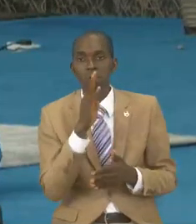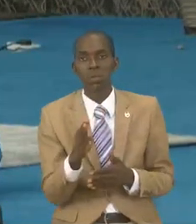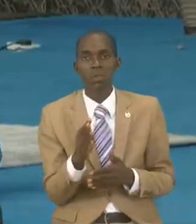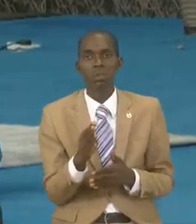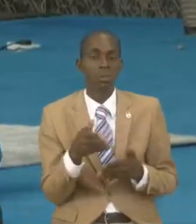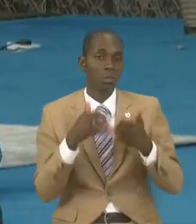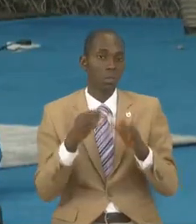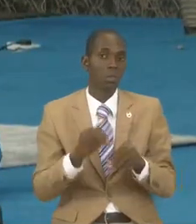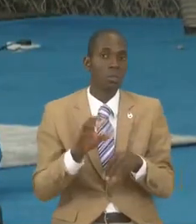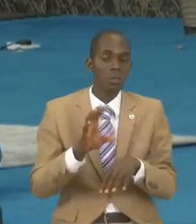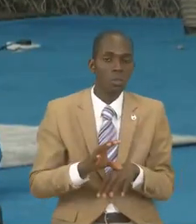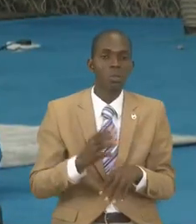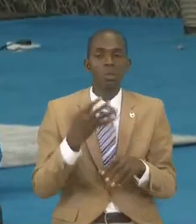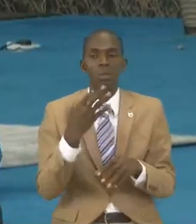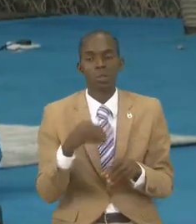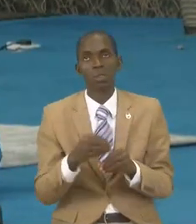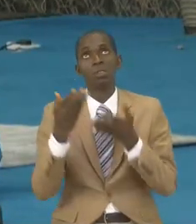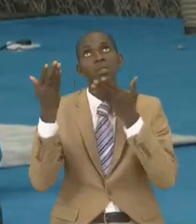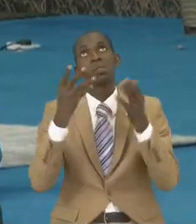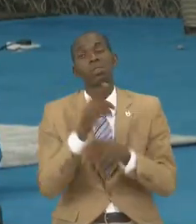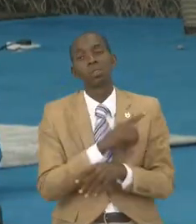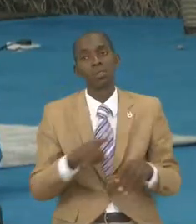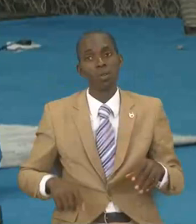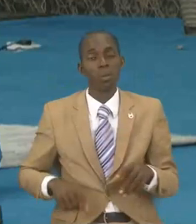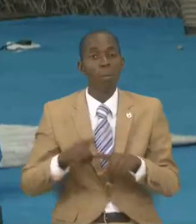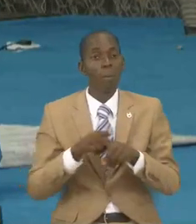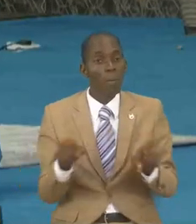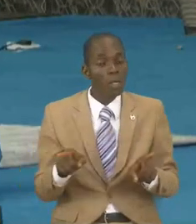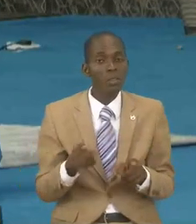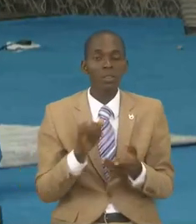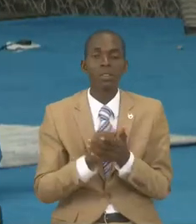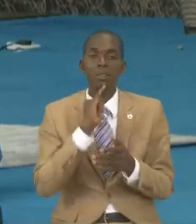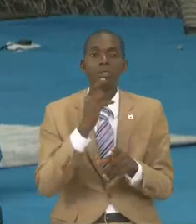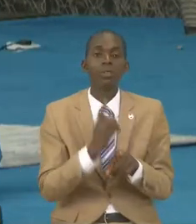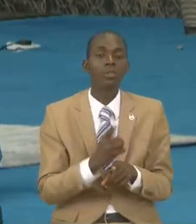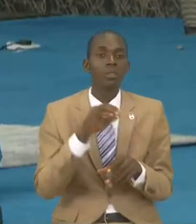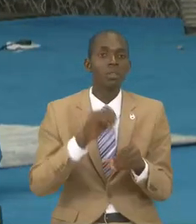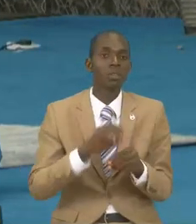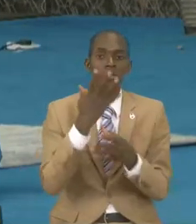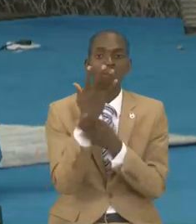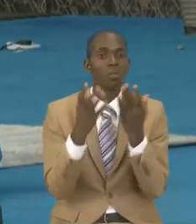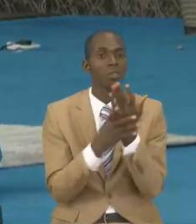pensant que vous servez le Seigneur, mais c'est seulement dans la bouche. Vous ne pouvez pas servir deux maîtres.